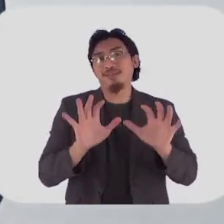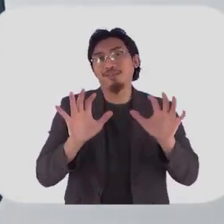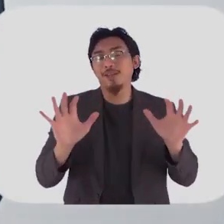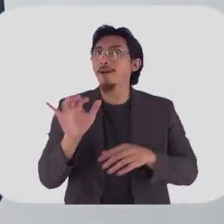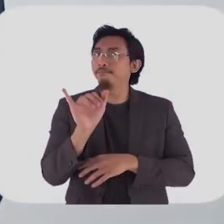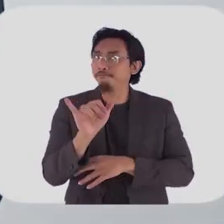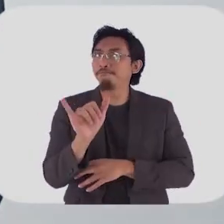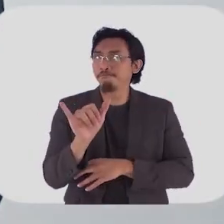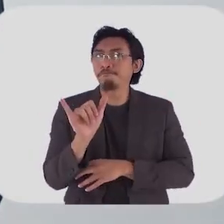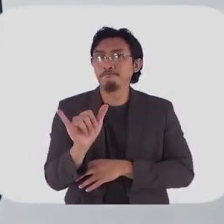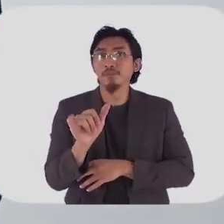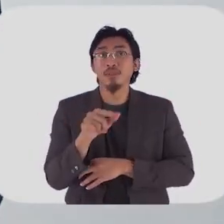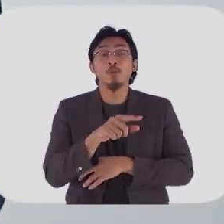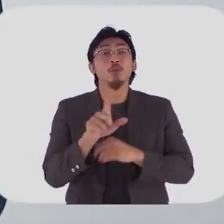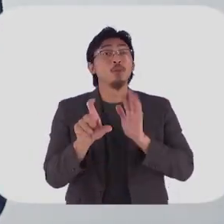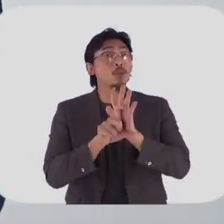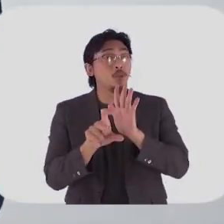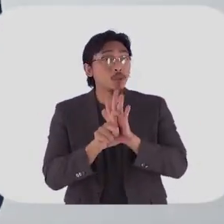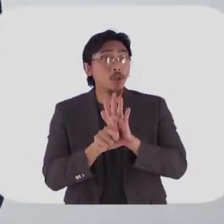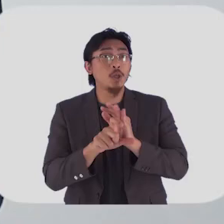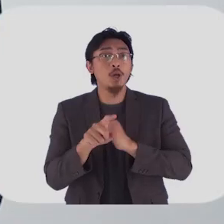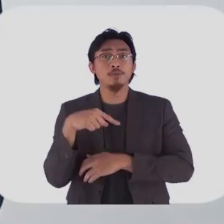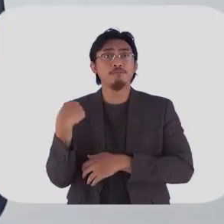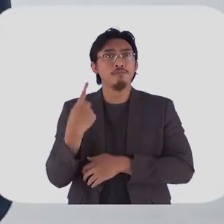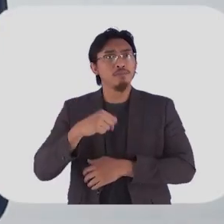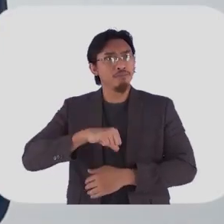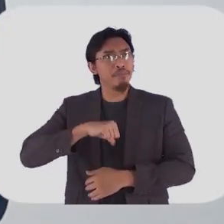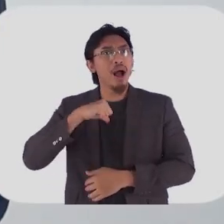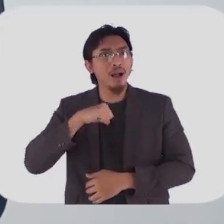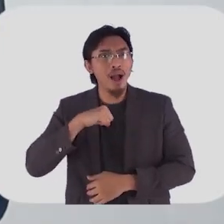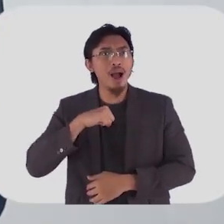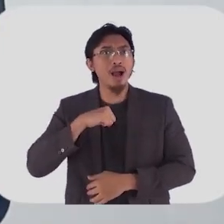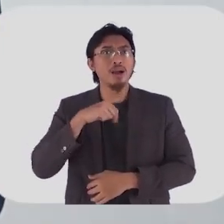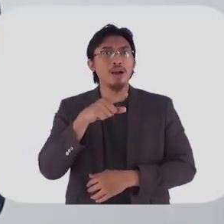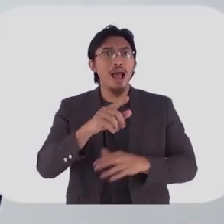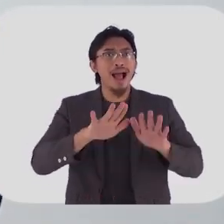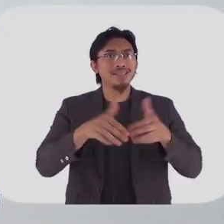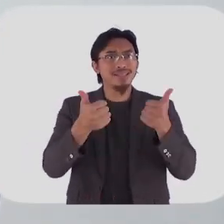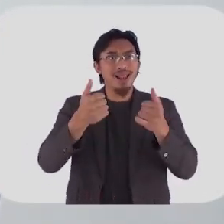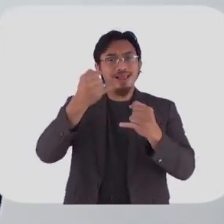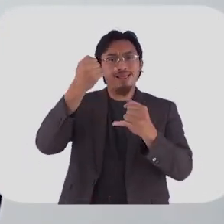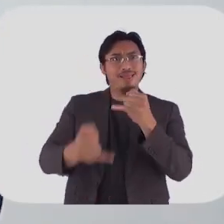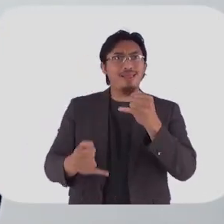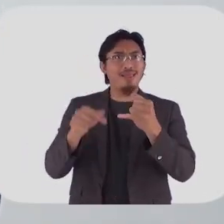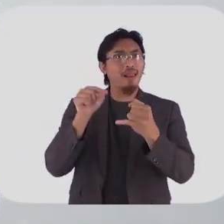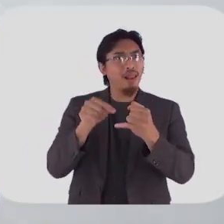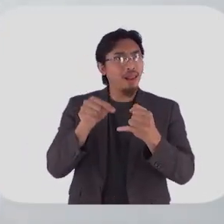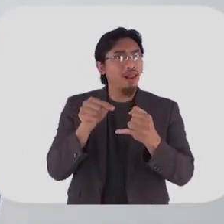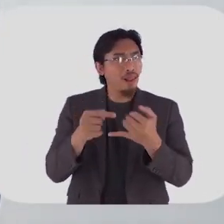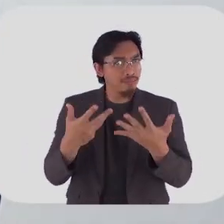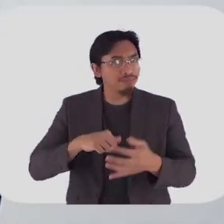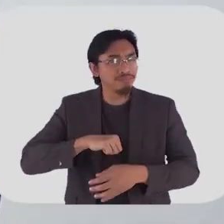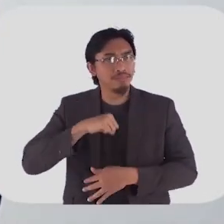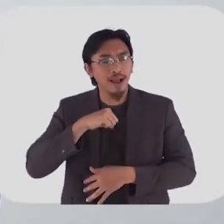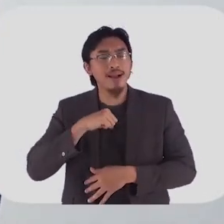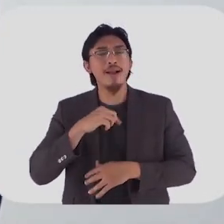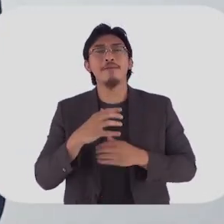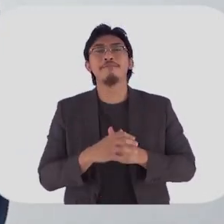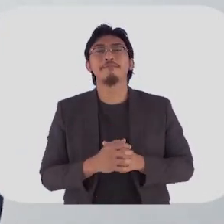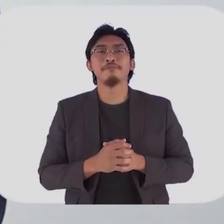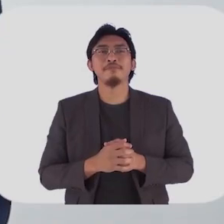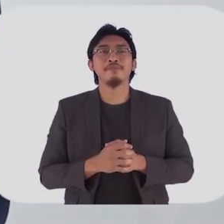Manfaat tentunya banyak ya. Salah satu contohnya ini yang kita cukup bangga